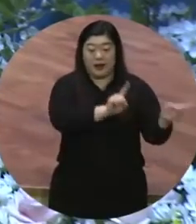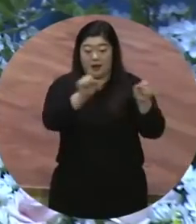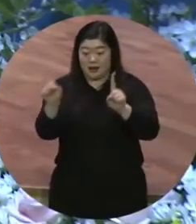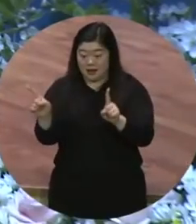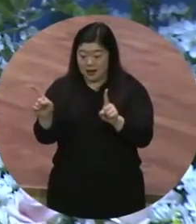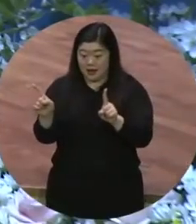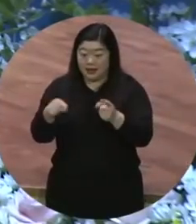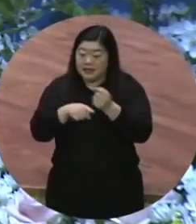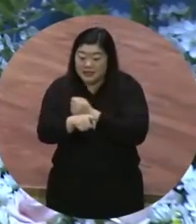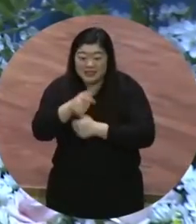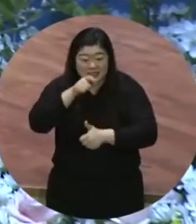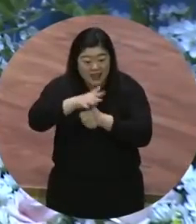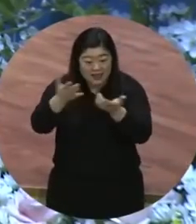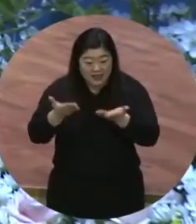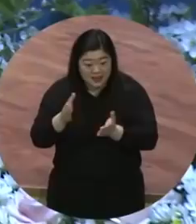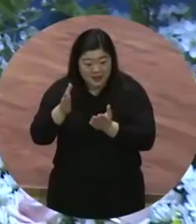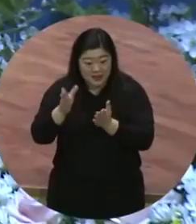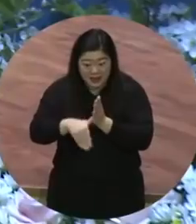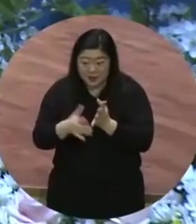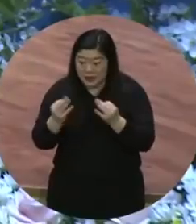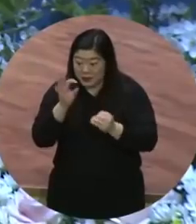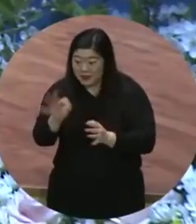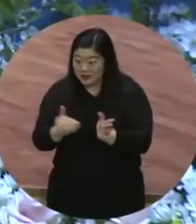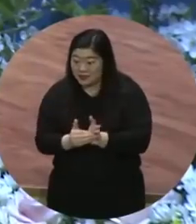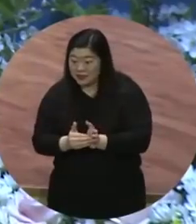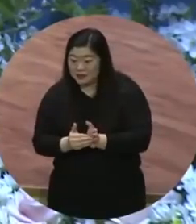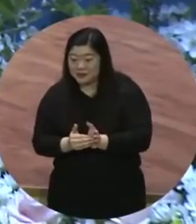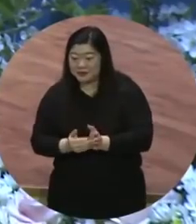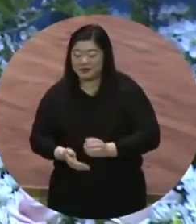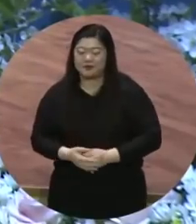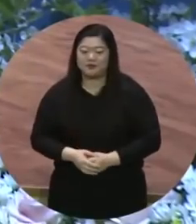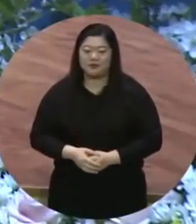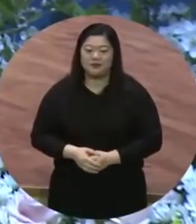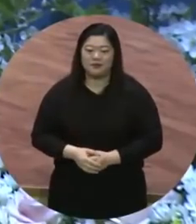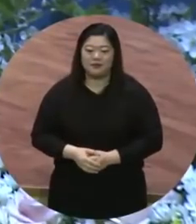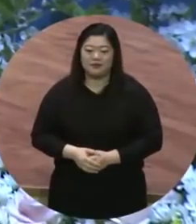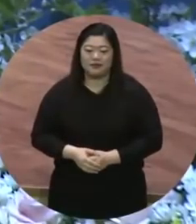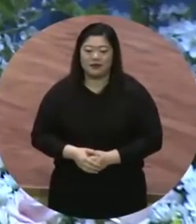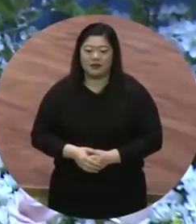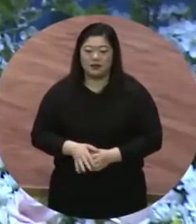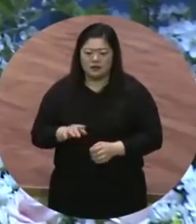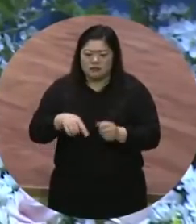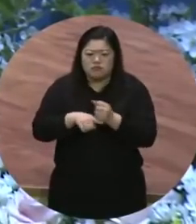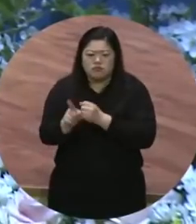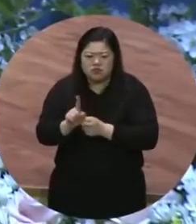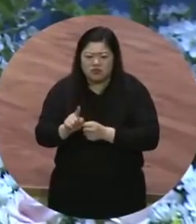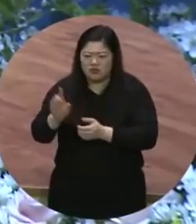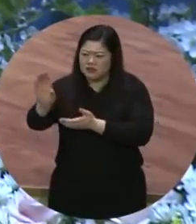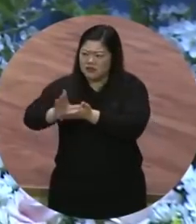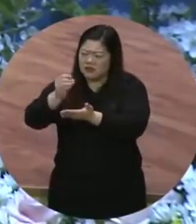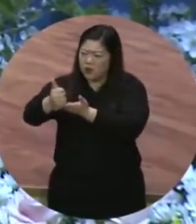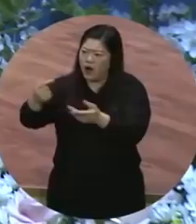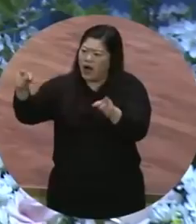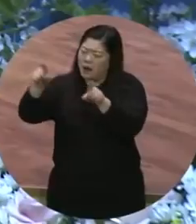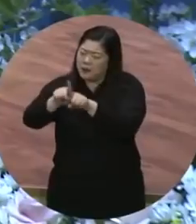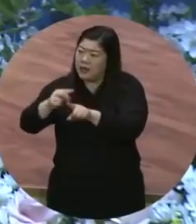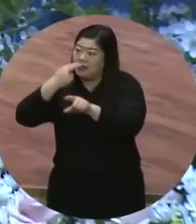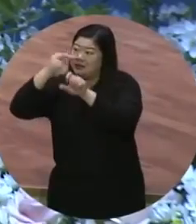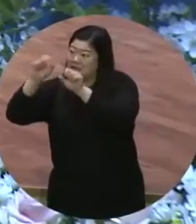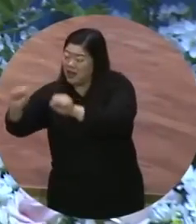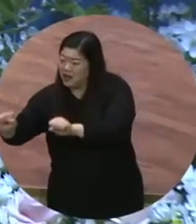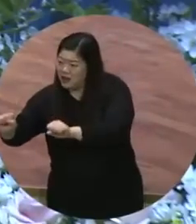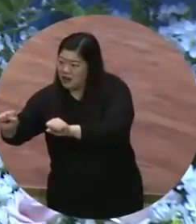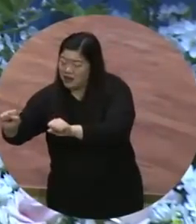의미다. 그 말씀을 제가 드립니다. 이제는 더 이상 무슨 말입니까? 이 말이 그리스도와 함께 살고